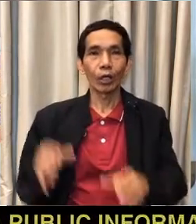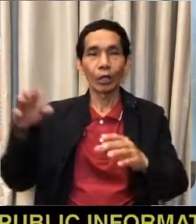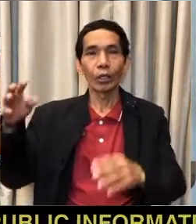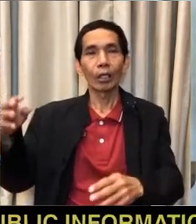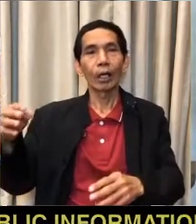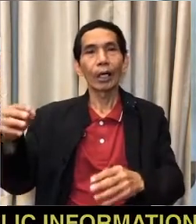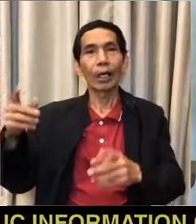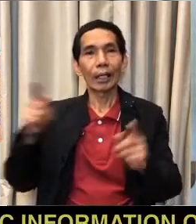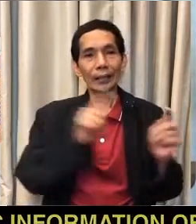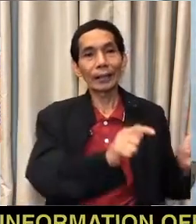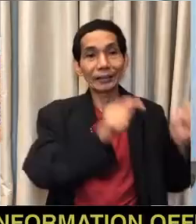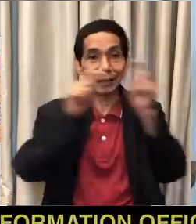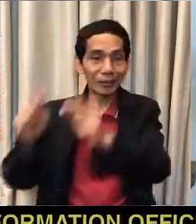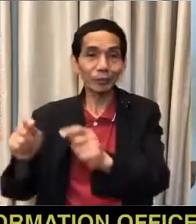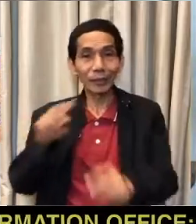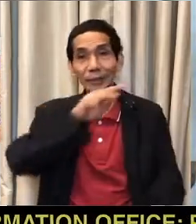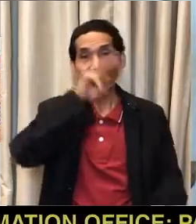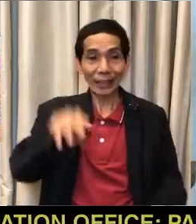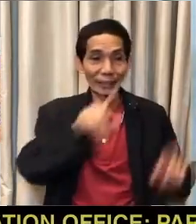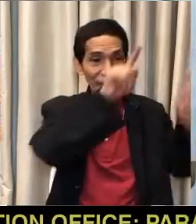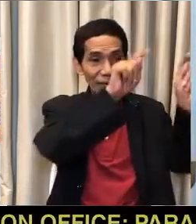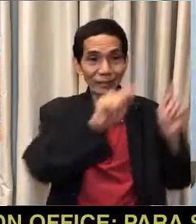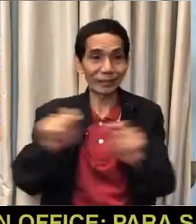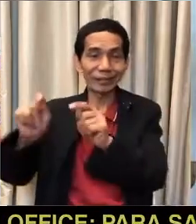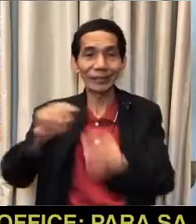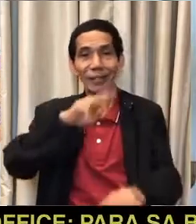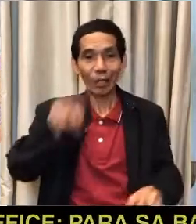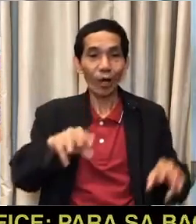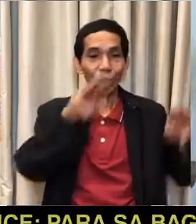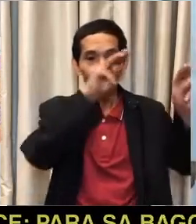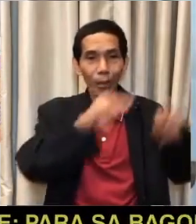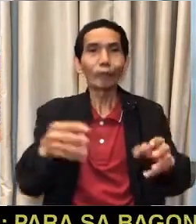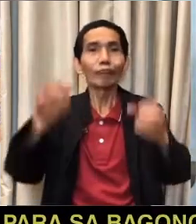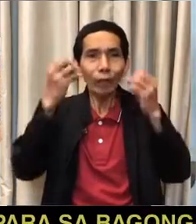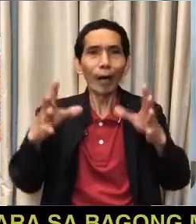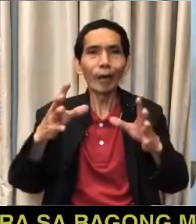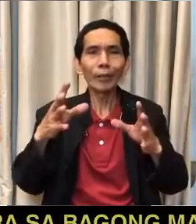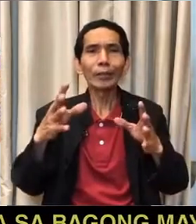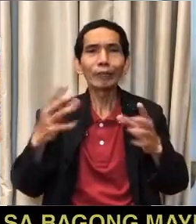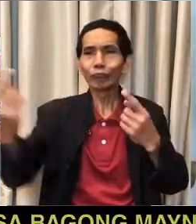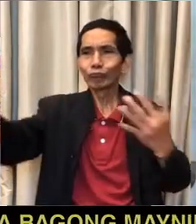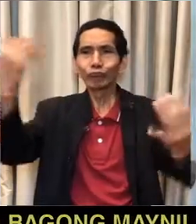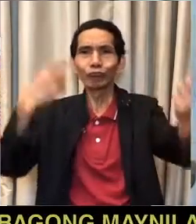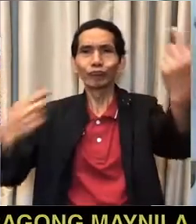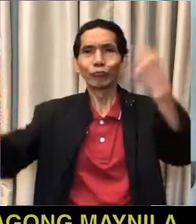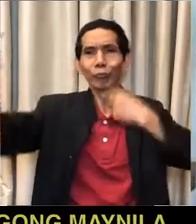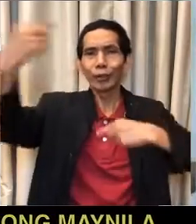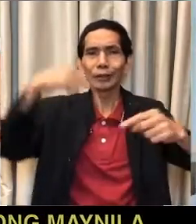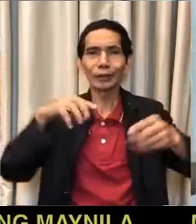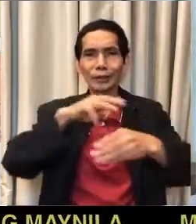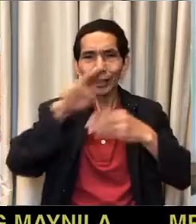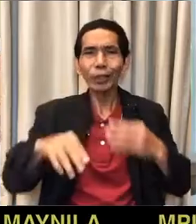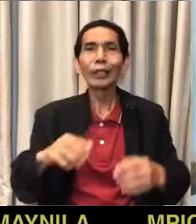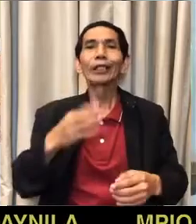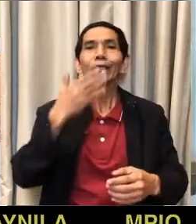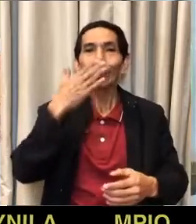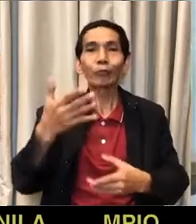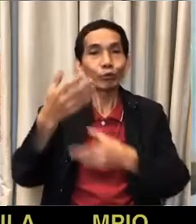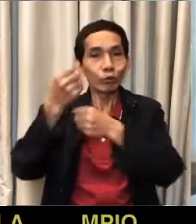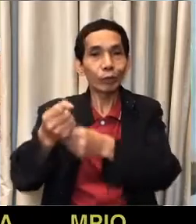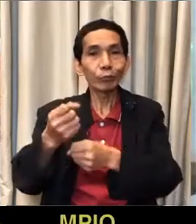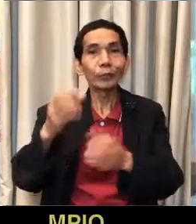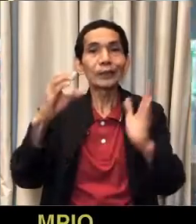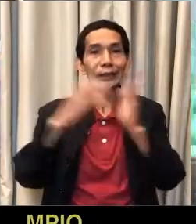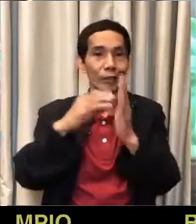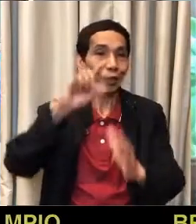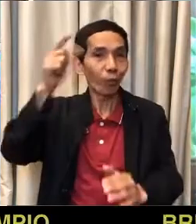lumipat sa Maynila, mga bumalik sa Maynila. Ang daming bumalik sa Maynila. Thank you for your trust to your city